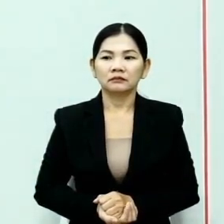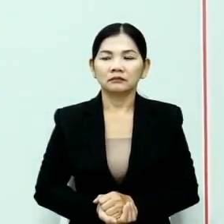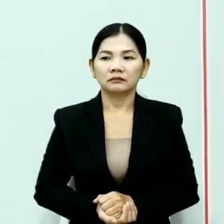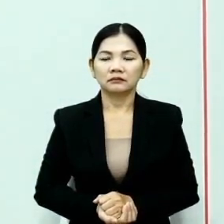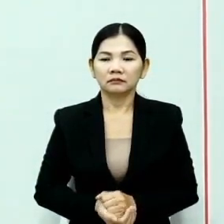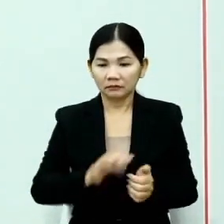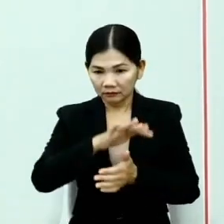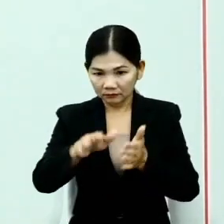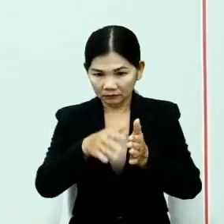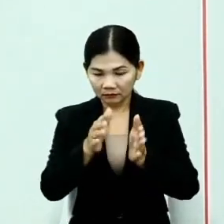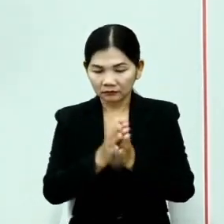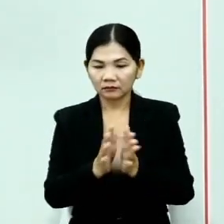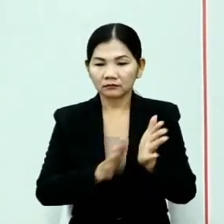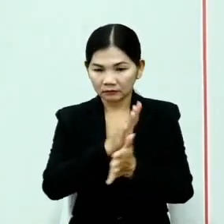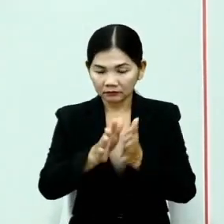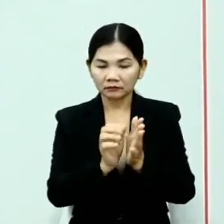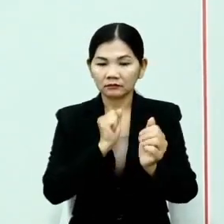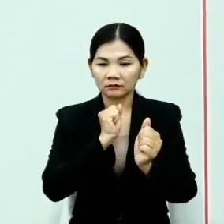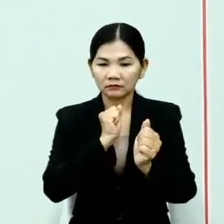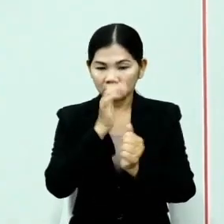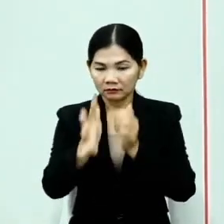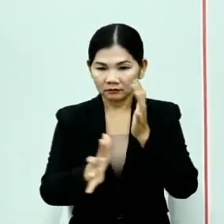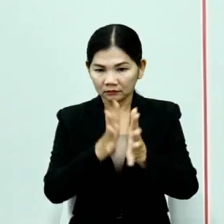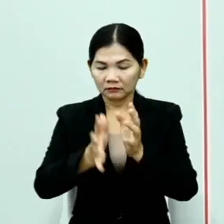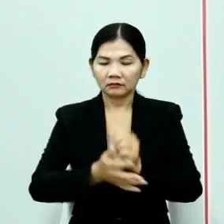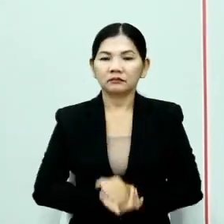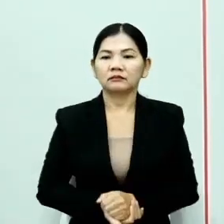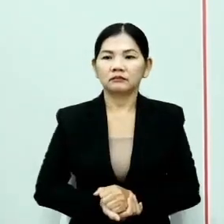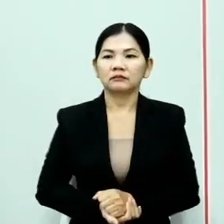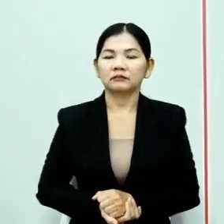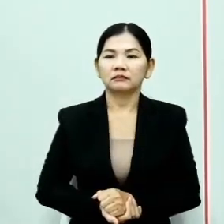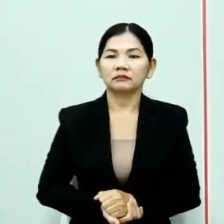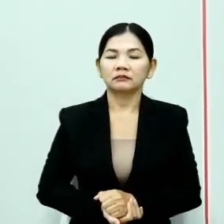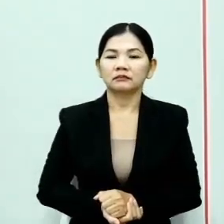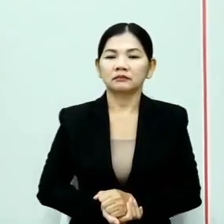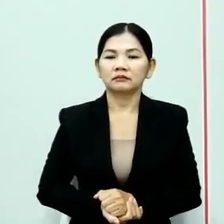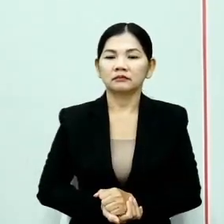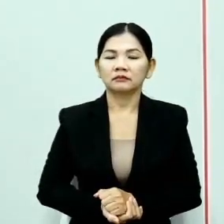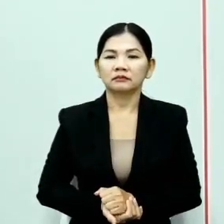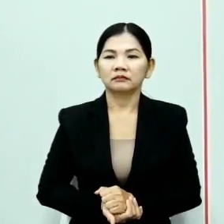អរគុណកូនកូនត្រៀមអានចាប់ផ្ដើមអានចាប់ផ្ដើម